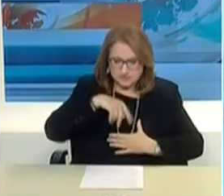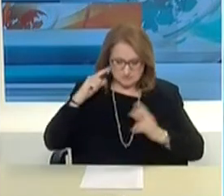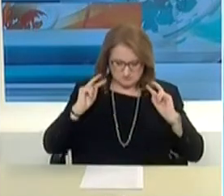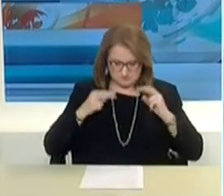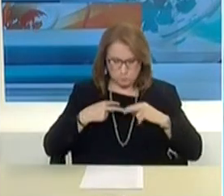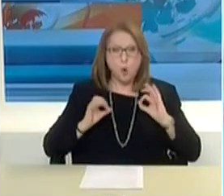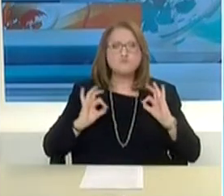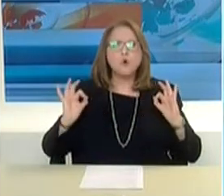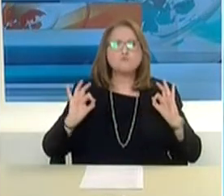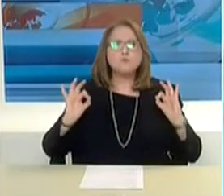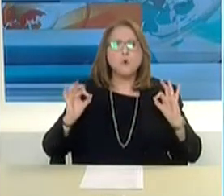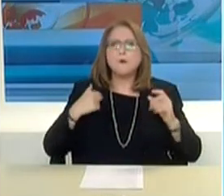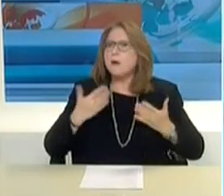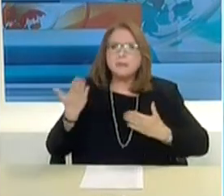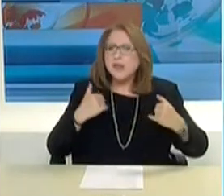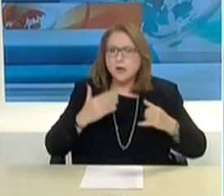βρεθούμε και όπου πάμε.